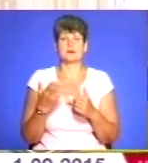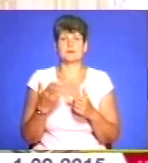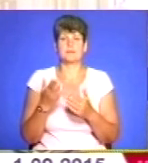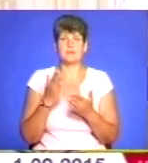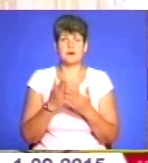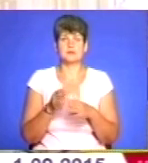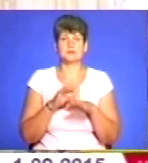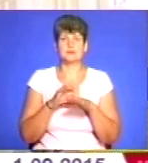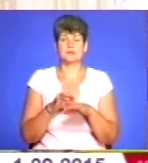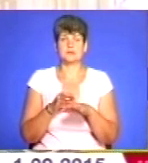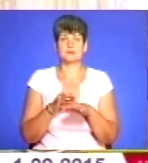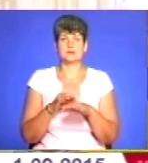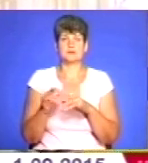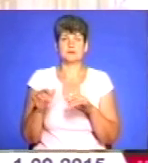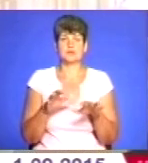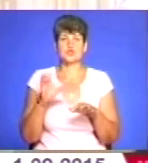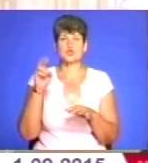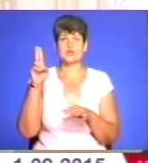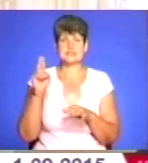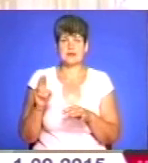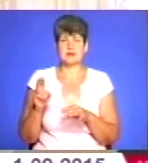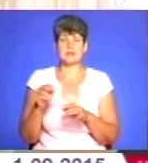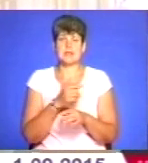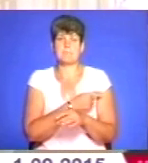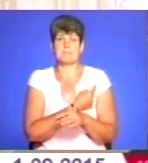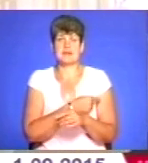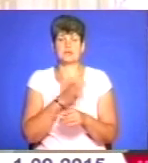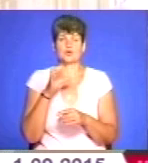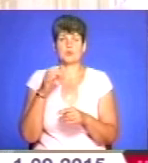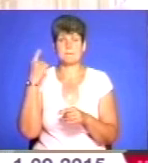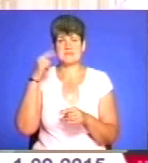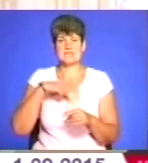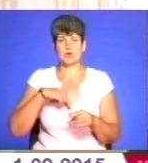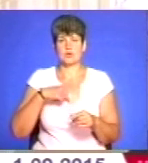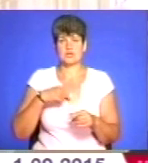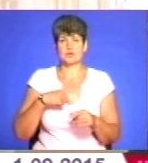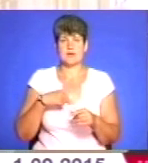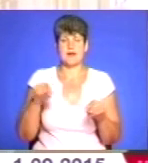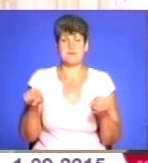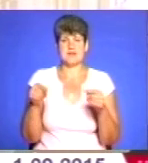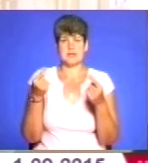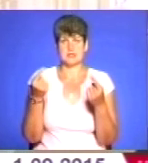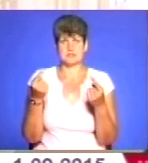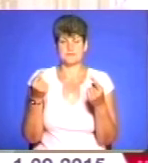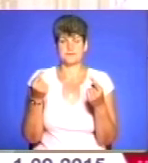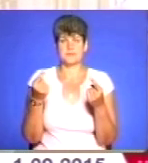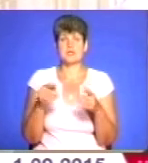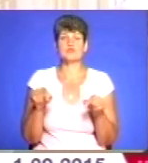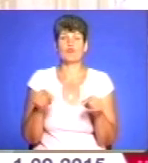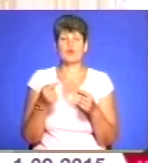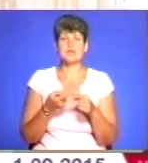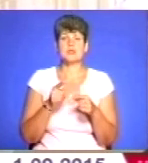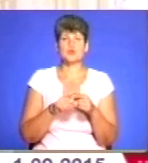має проходити процедуру соціальної і медико-психологічної реабілітації. Власне, створення